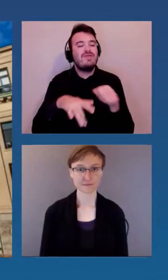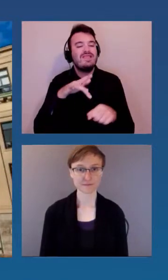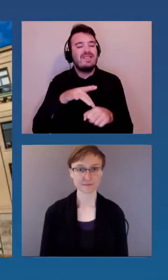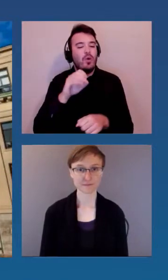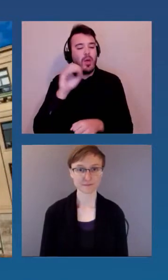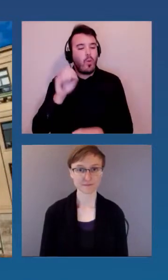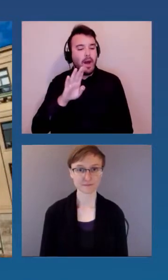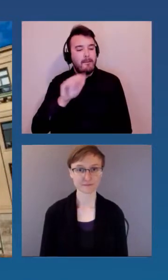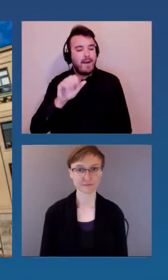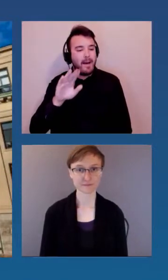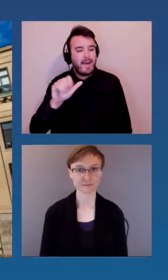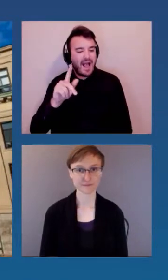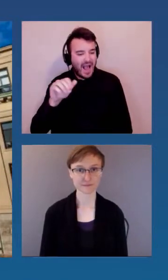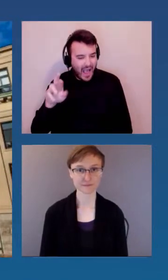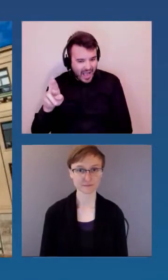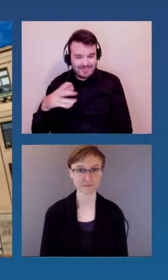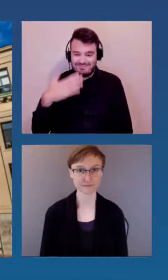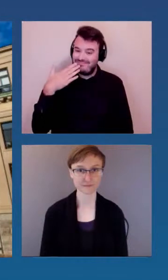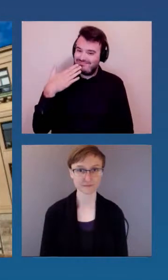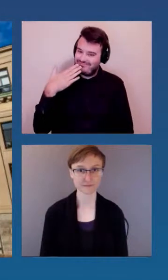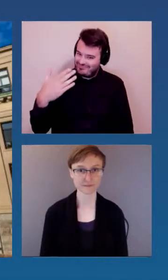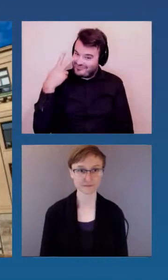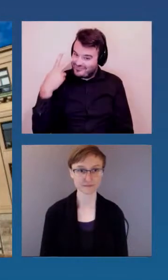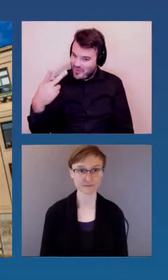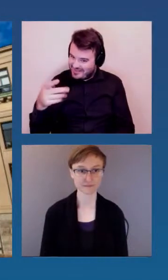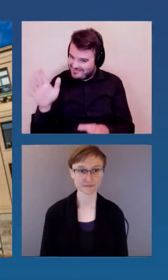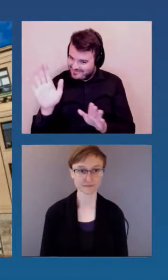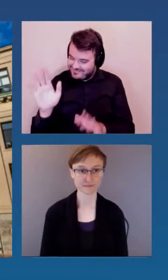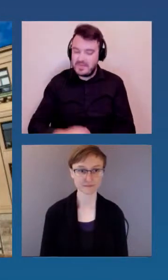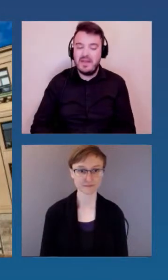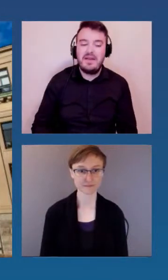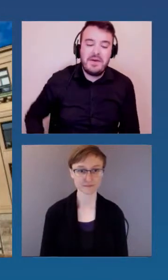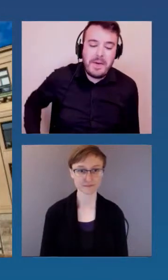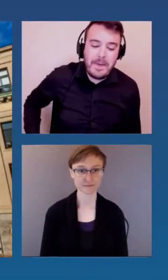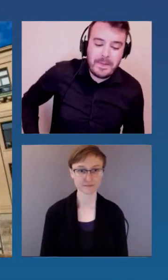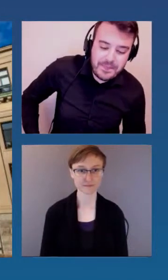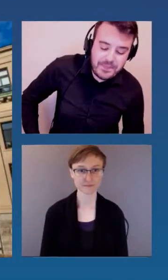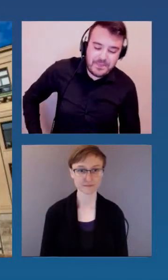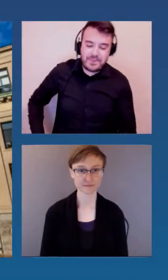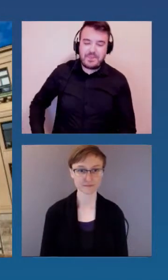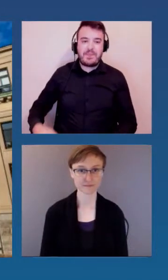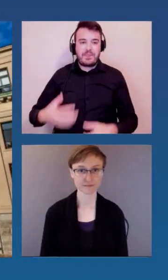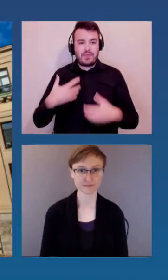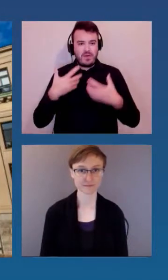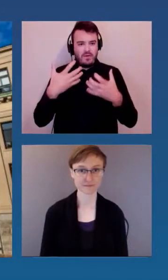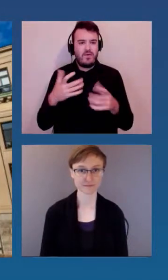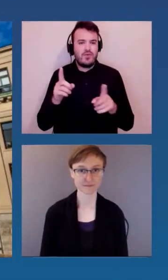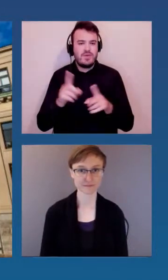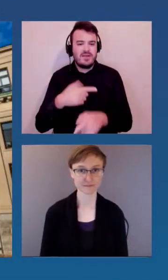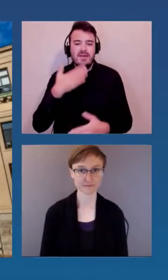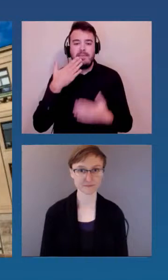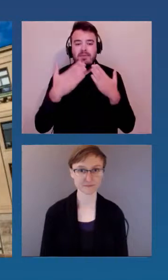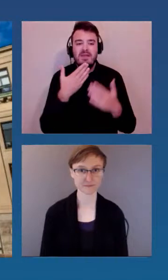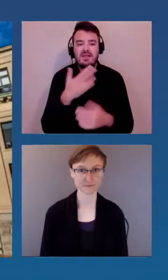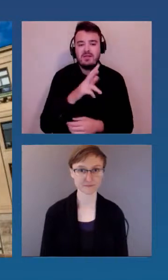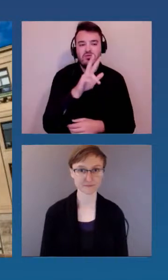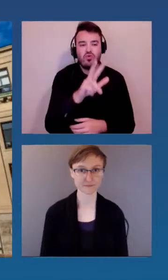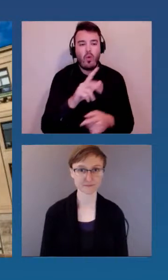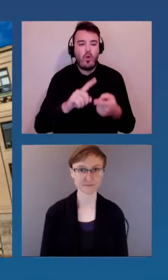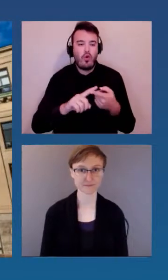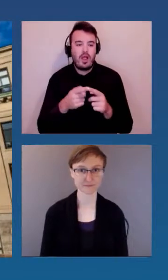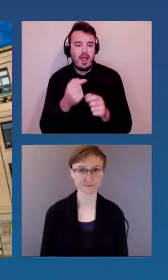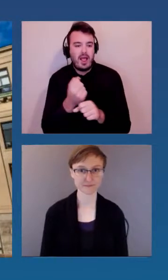l'Université d'Ottawa. Please go ahead, Monsieur Frémont, President of the University of Ottawa. Merci beaucoup, Catherine. Bonjour à tout le monde.